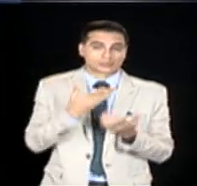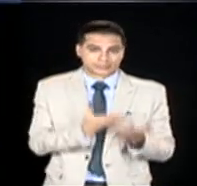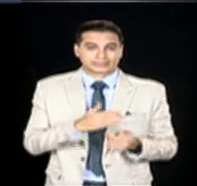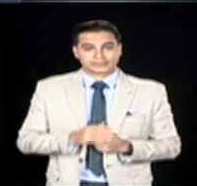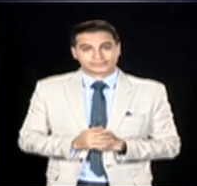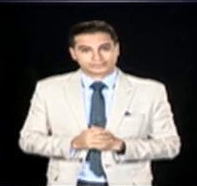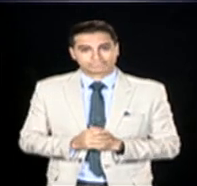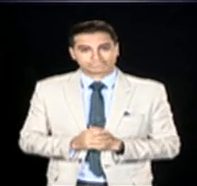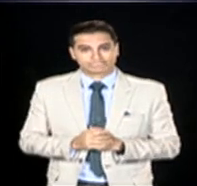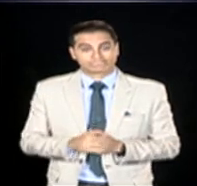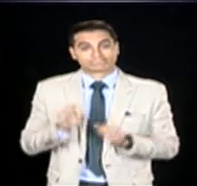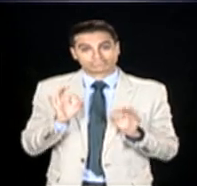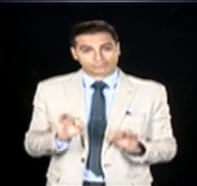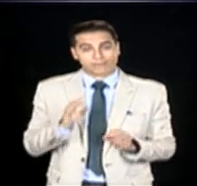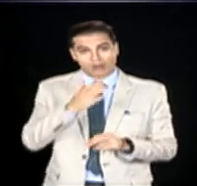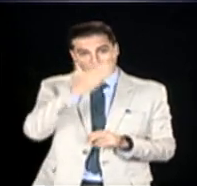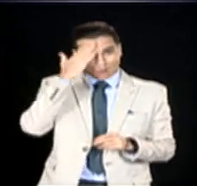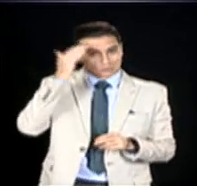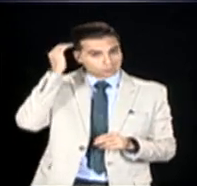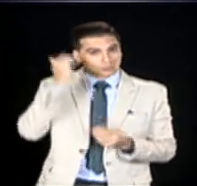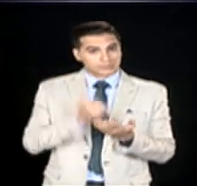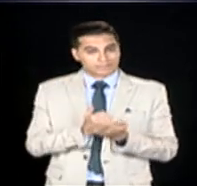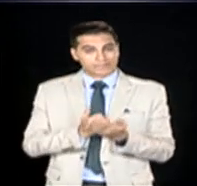85. طبعا سيم أسيوط